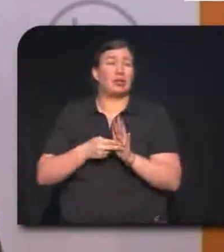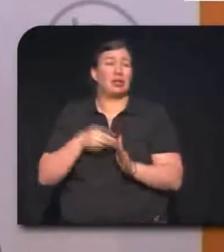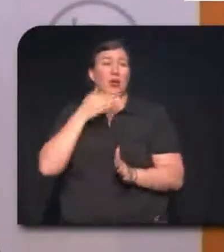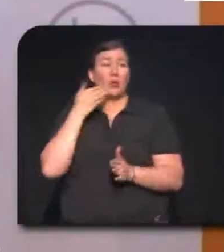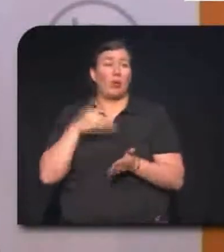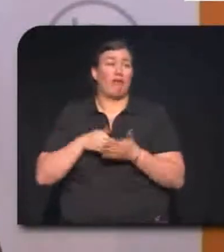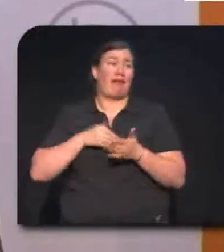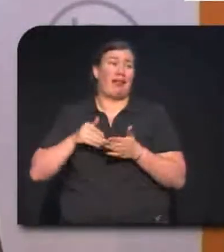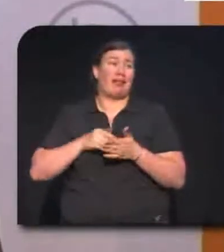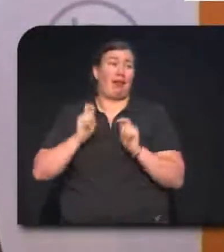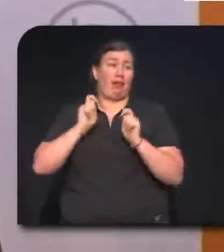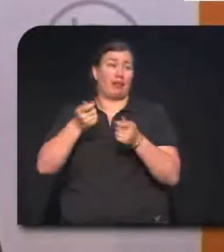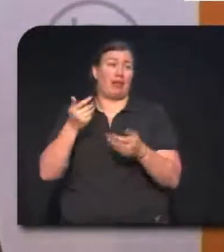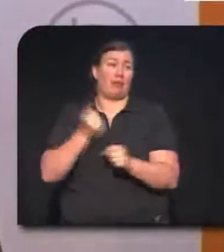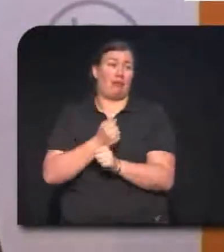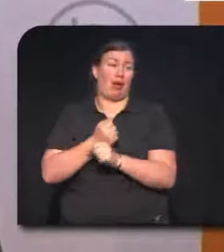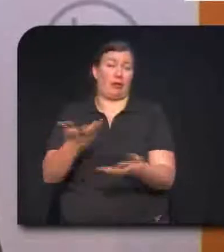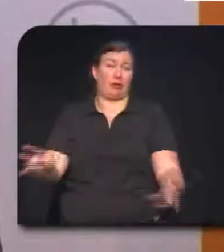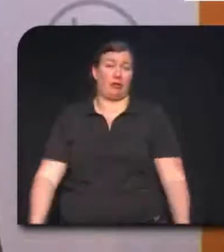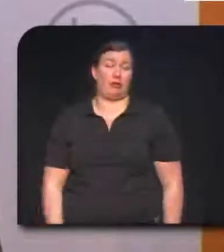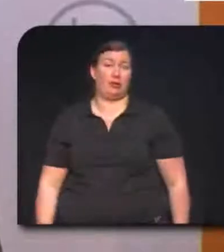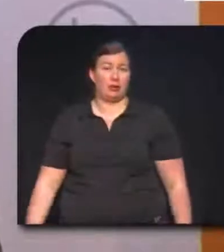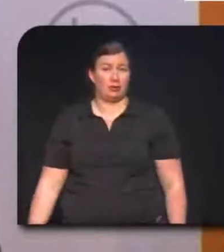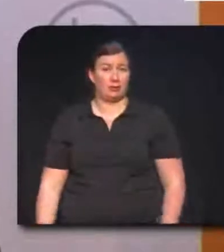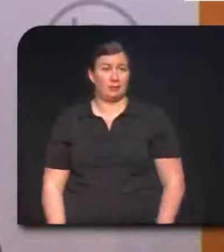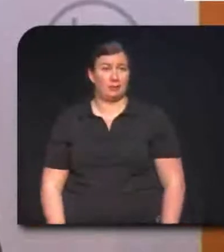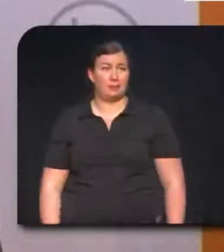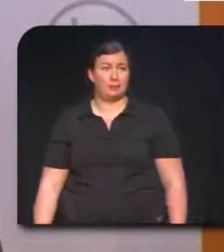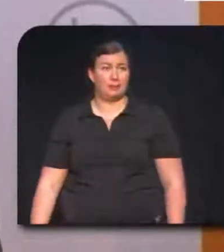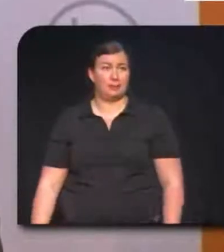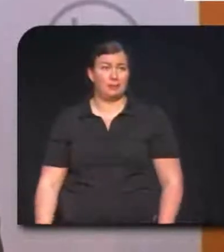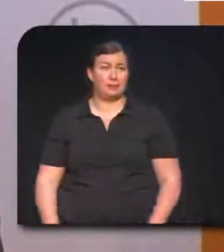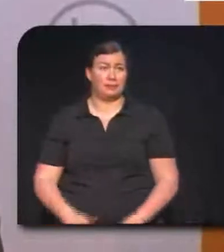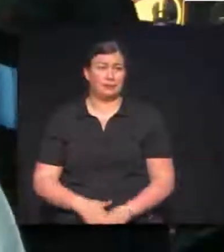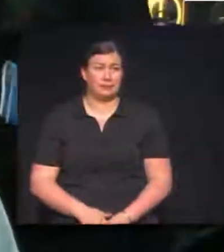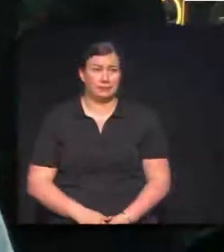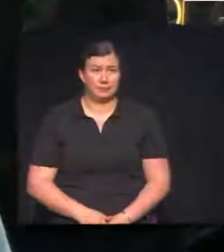behandeln das kontra Mikro bitte